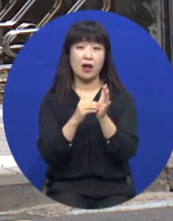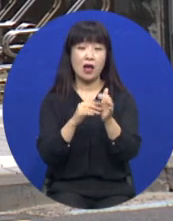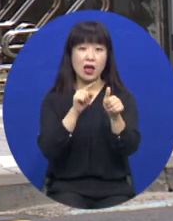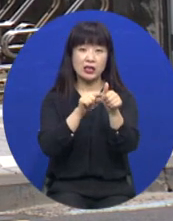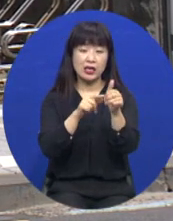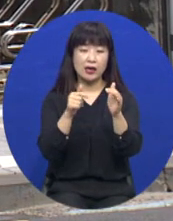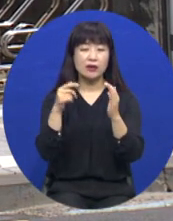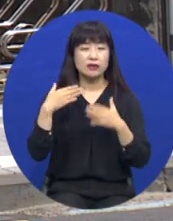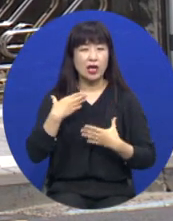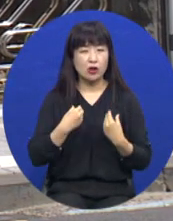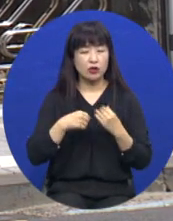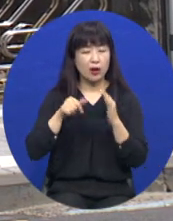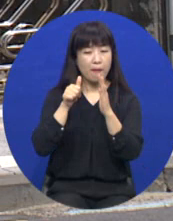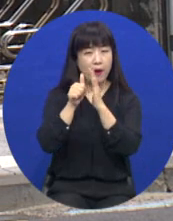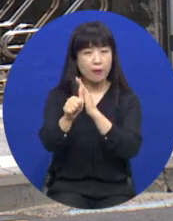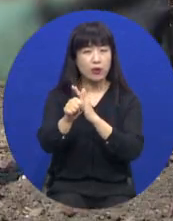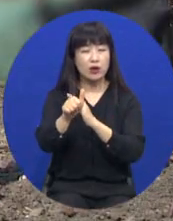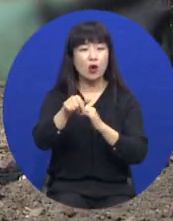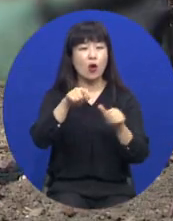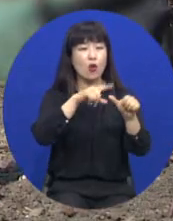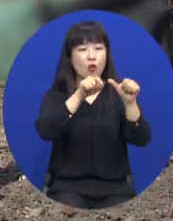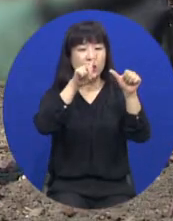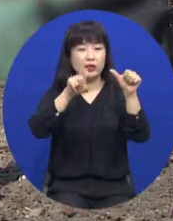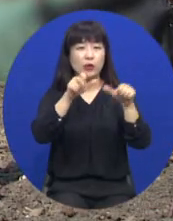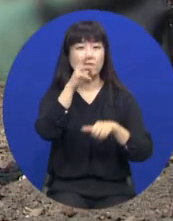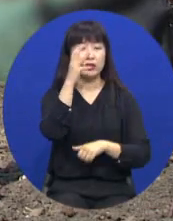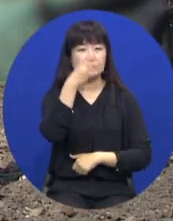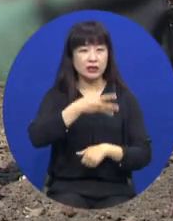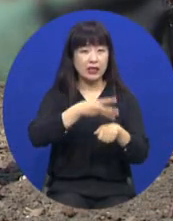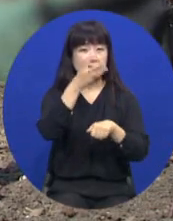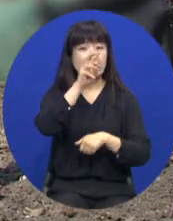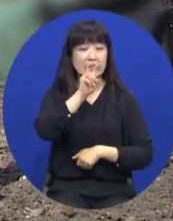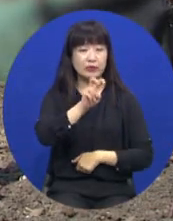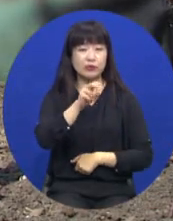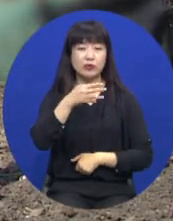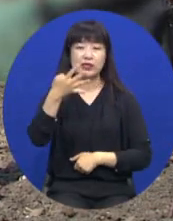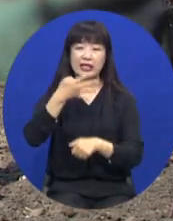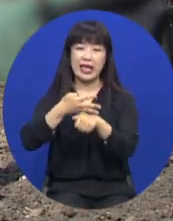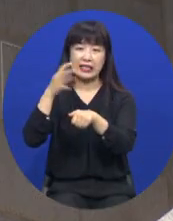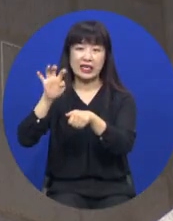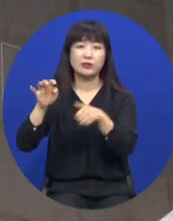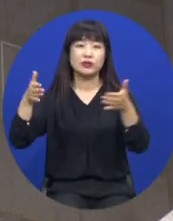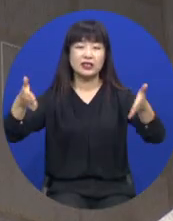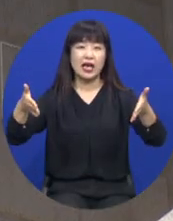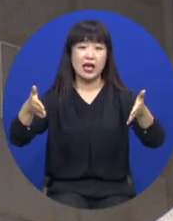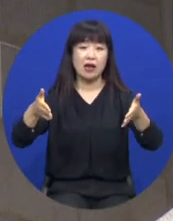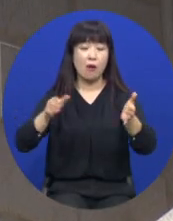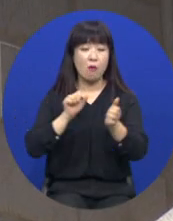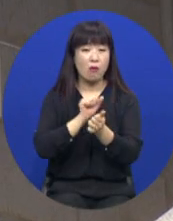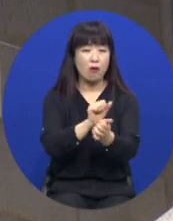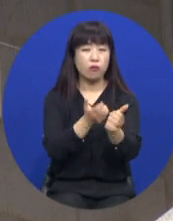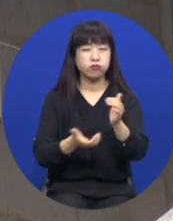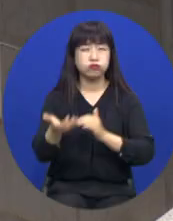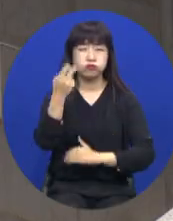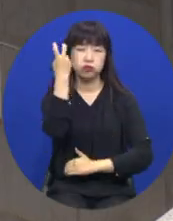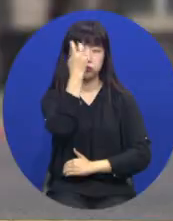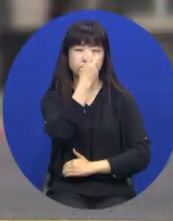A씨가 사우나에서 머문 시간은 15일 오후 3시 20분부터 4시 40분 사이. 감염 경로는 파악